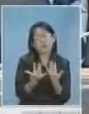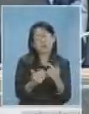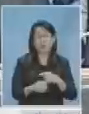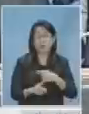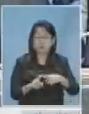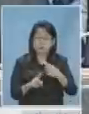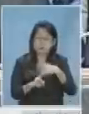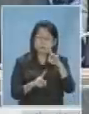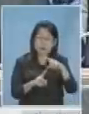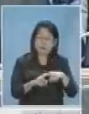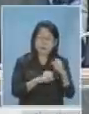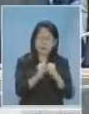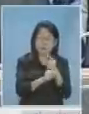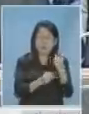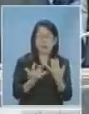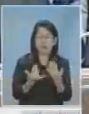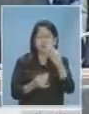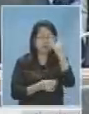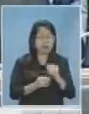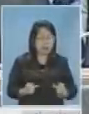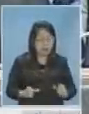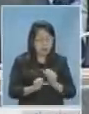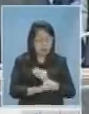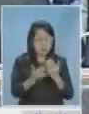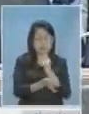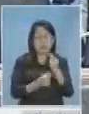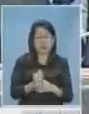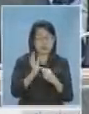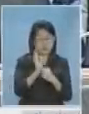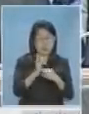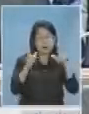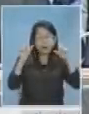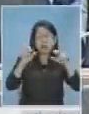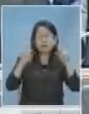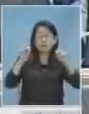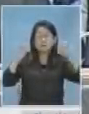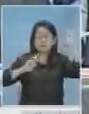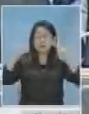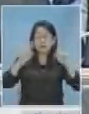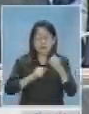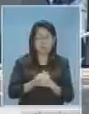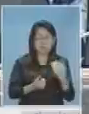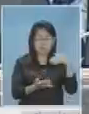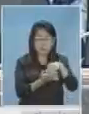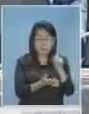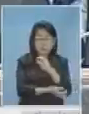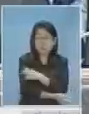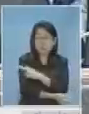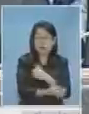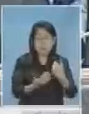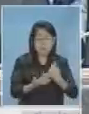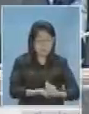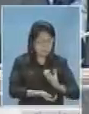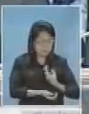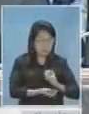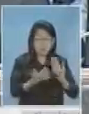แล้ววันนี้ผมขอยกตัวอย่างเลยนะครับศูนย์แพทย์ที่นครสวรรค์ไม่มีนะครับผ่าตัดเปลี่ยนหัวใจไม่ได้ศูนย์แพทย์ที่จังหวัดตรังไม่มี